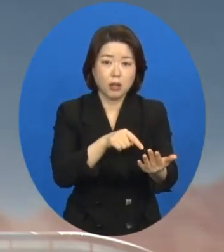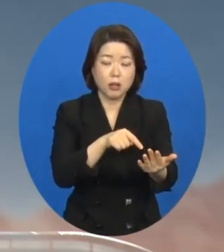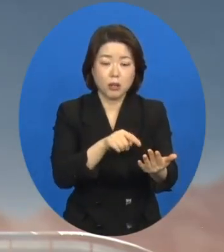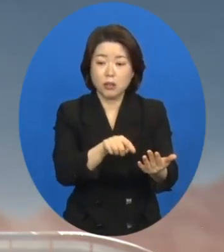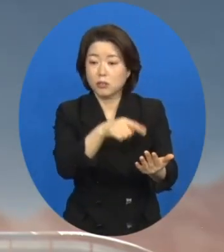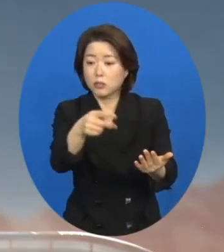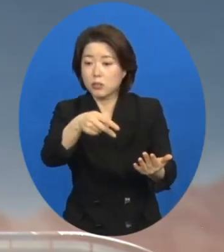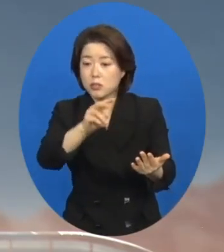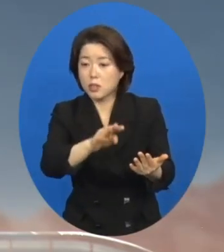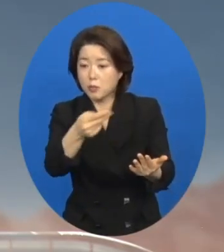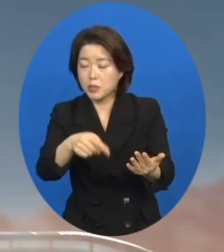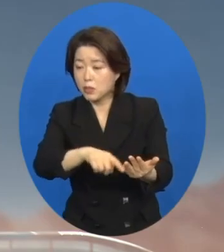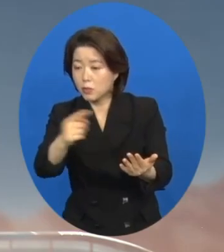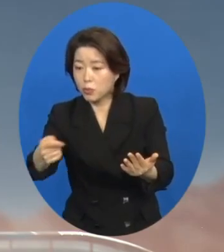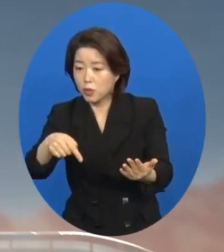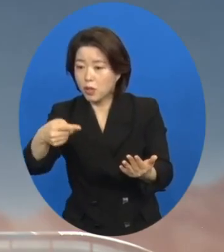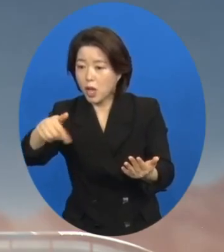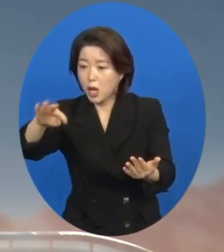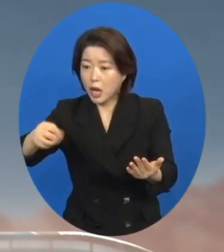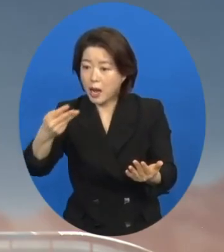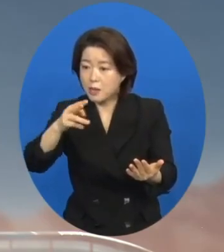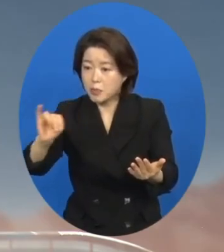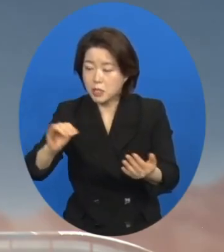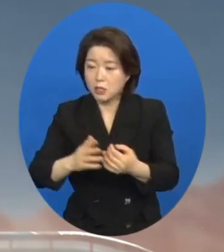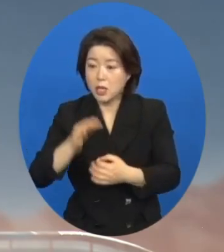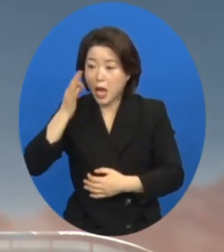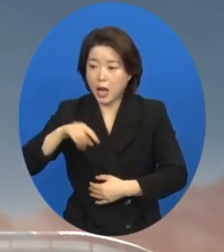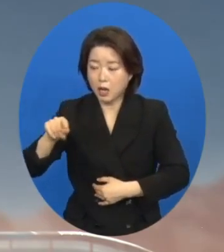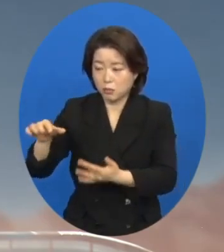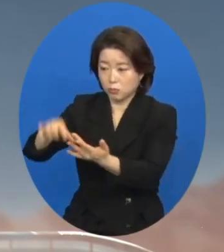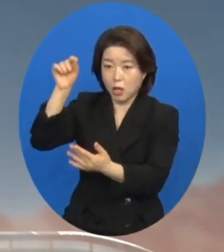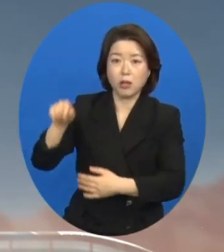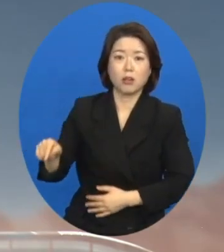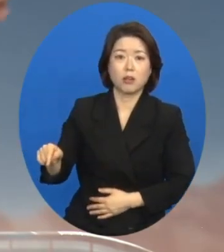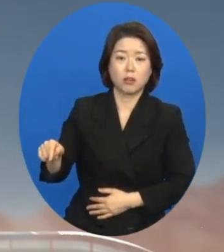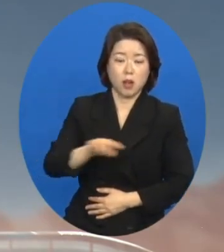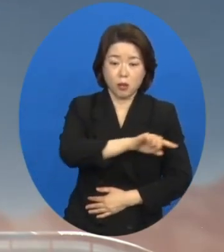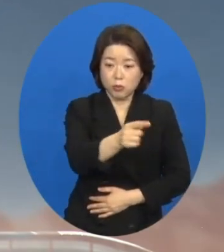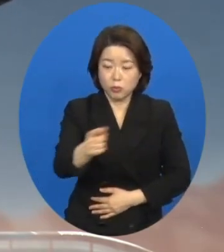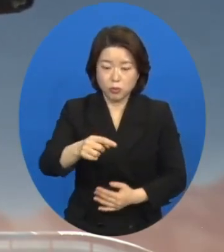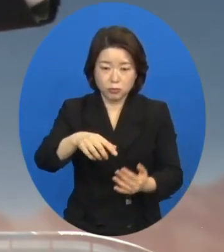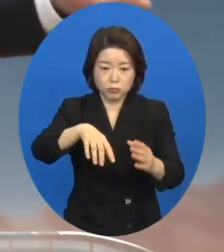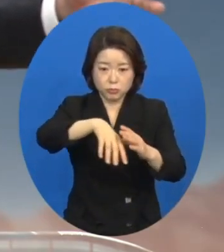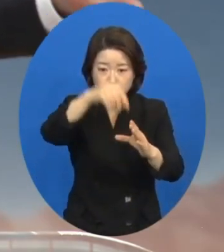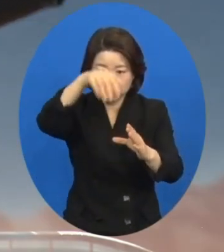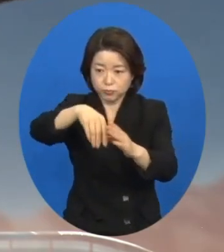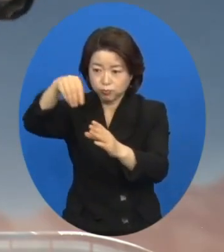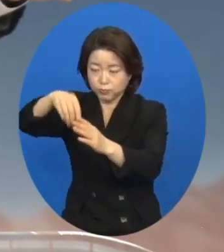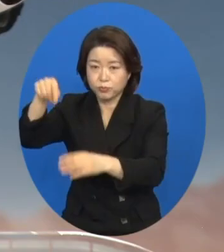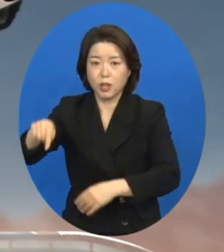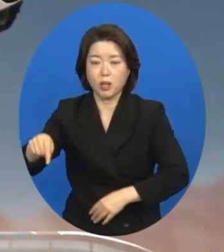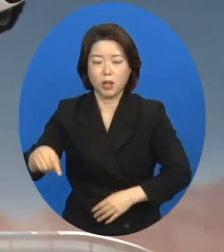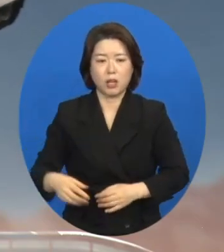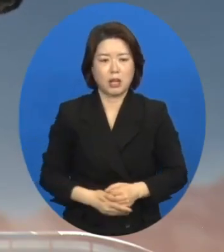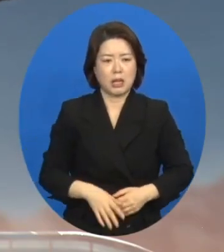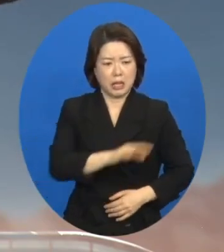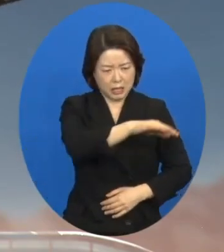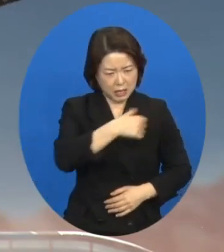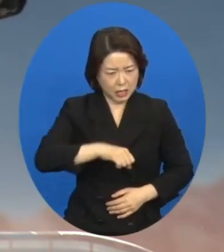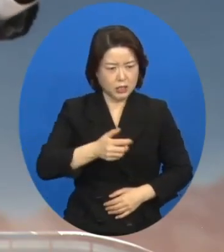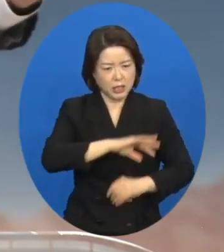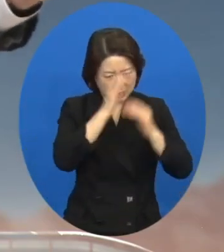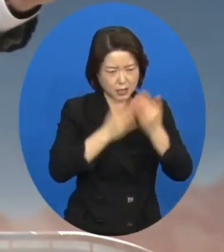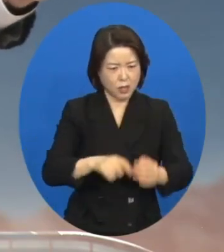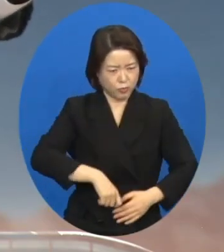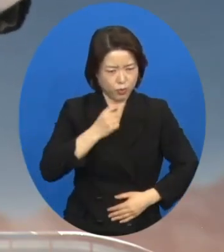삽디, 갈미, 아간 이게 뽑히는 거예요. 그러니까 여호수아가 아들아 다 얘기해라. 하나님께